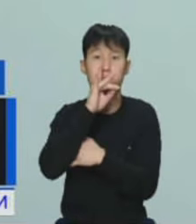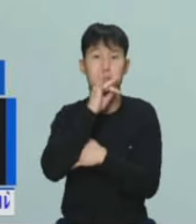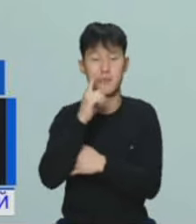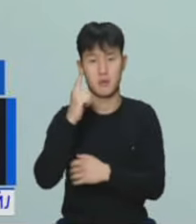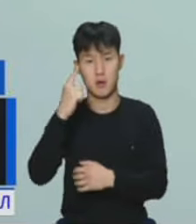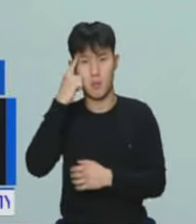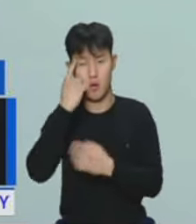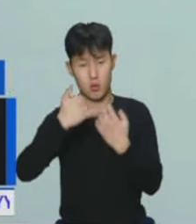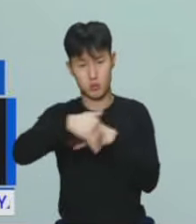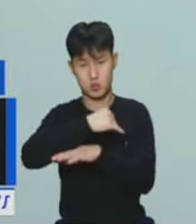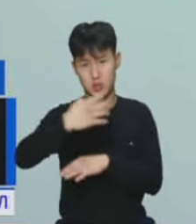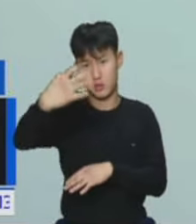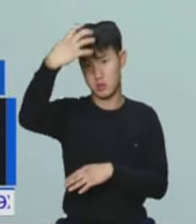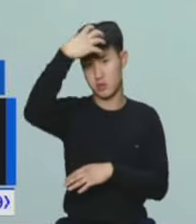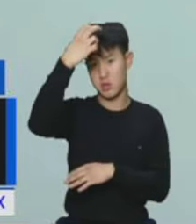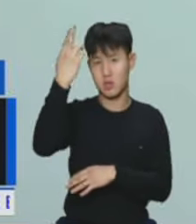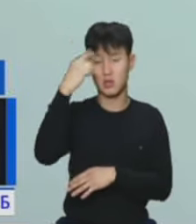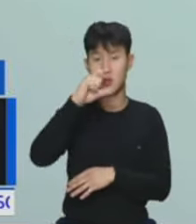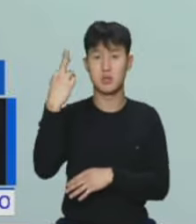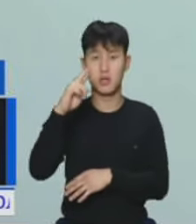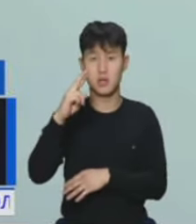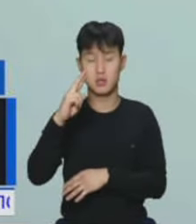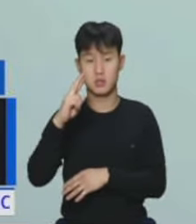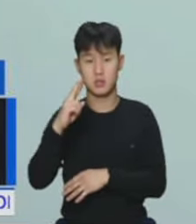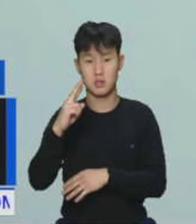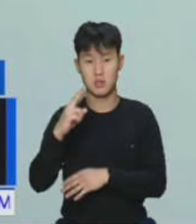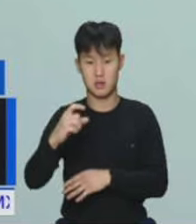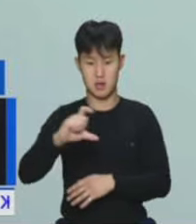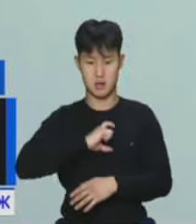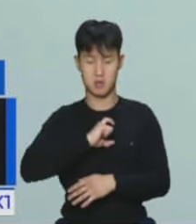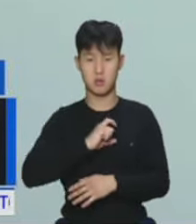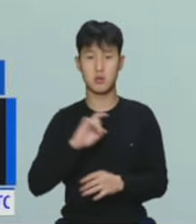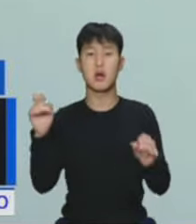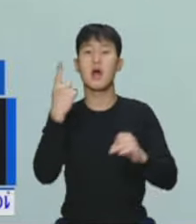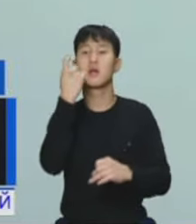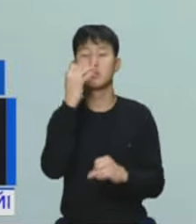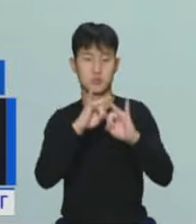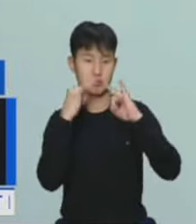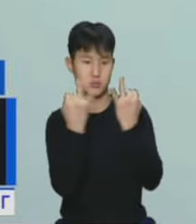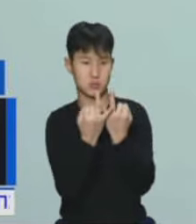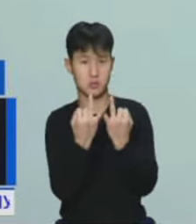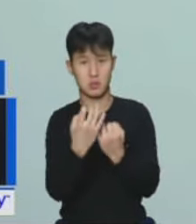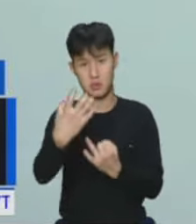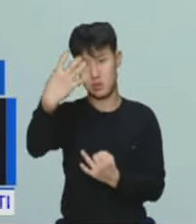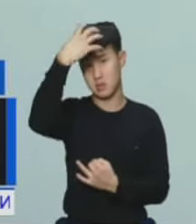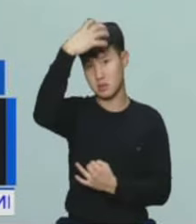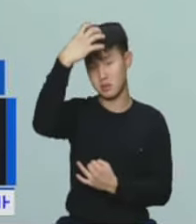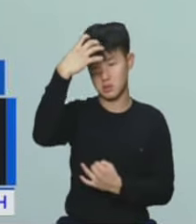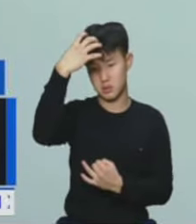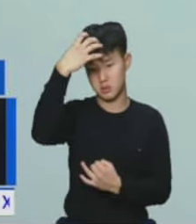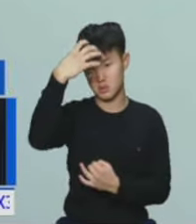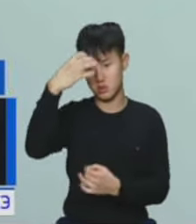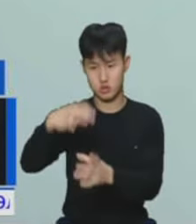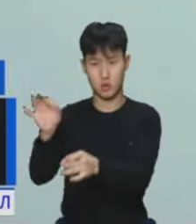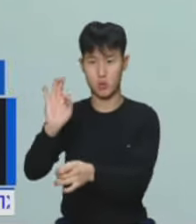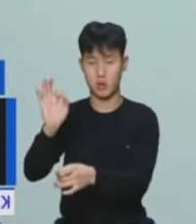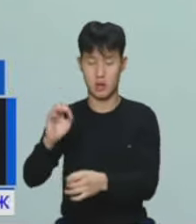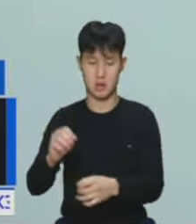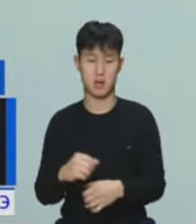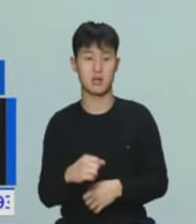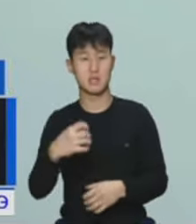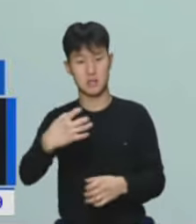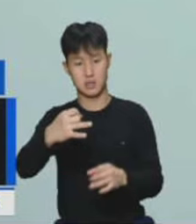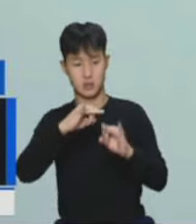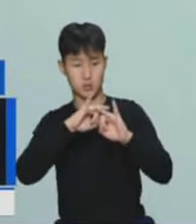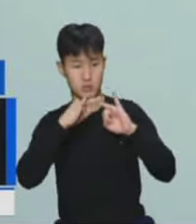улсын төрийн дээд эрх мэдэл бол ганцхан улсын их хурл. Засгийн газрыг ард түмэн сонгодог, улсын их хурлыг сонгодог.